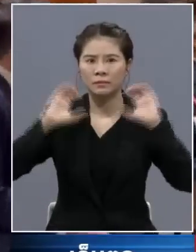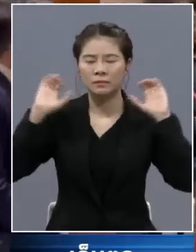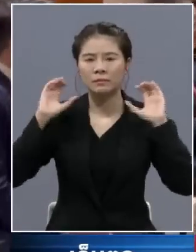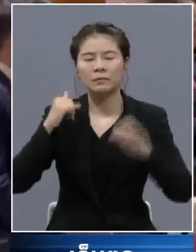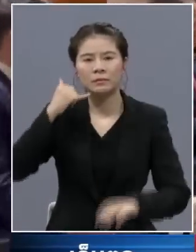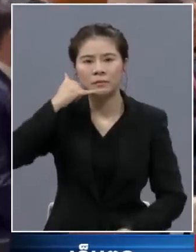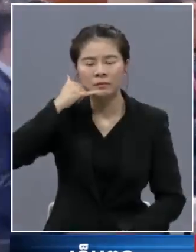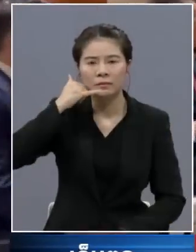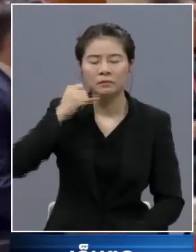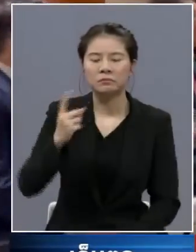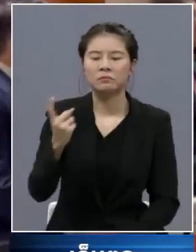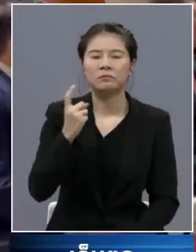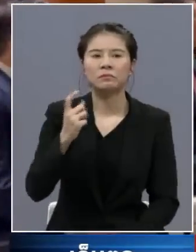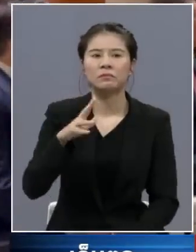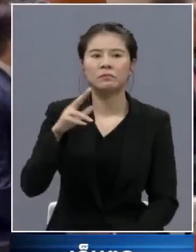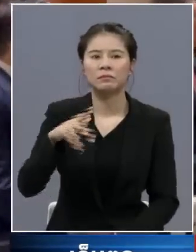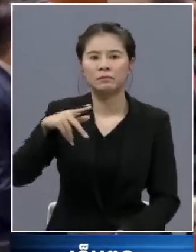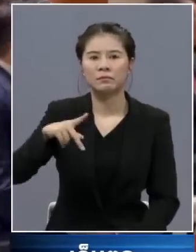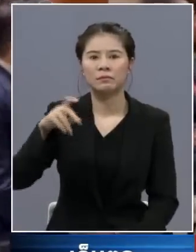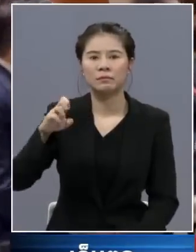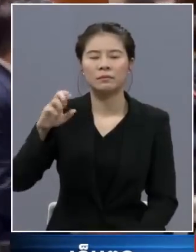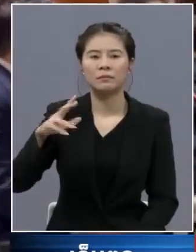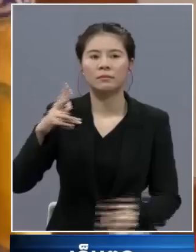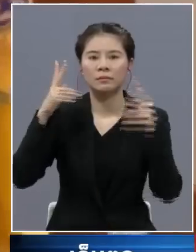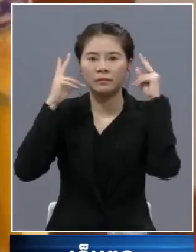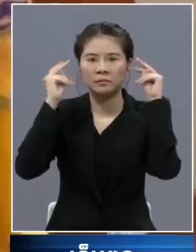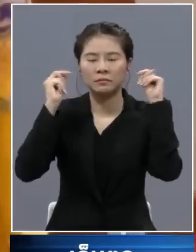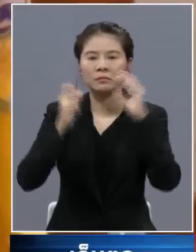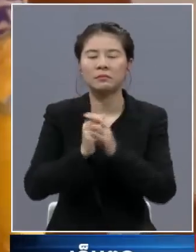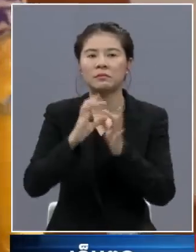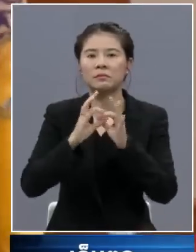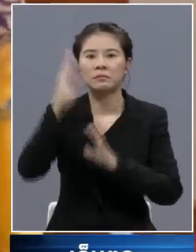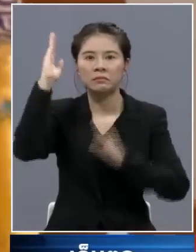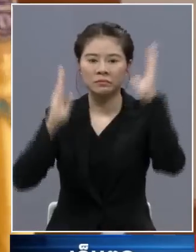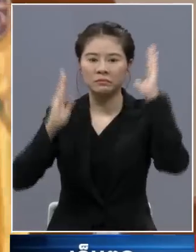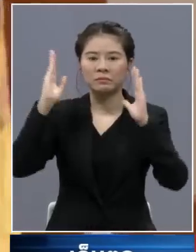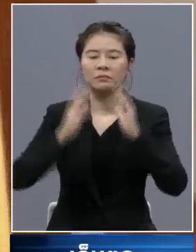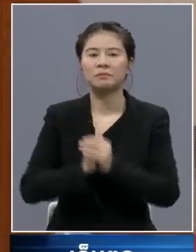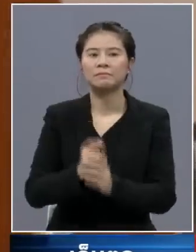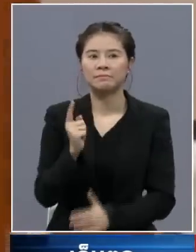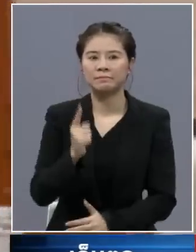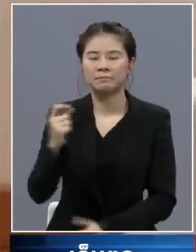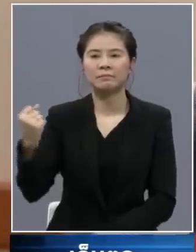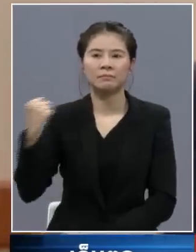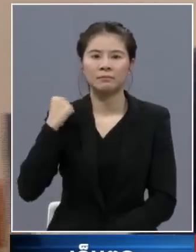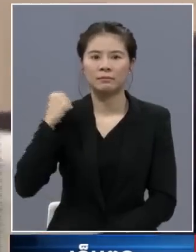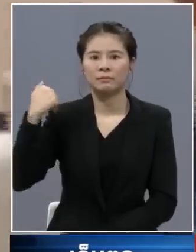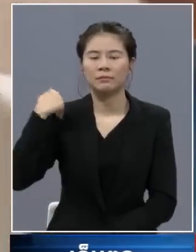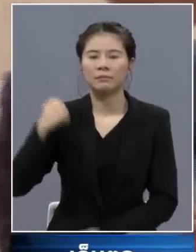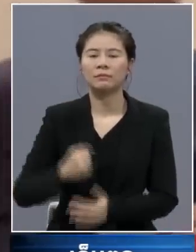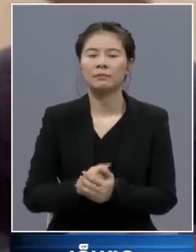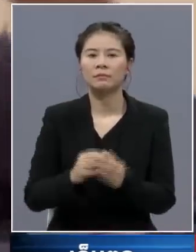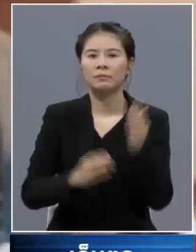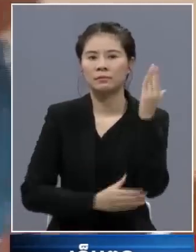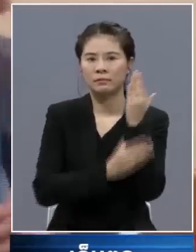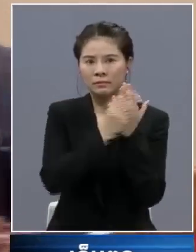าหาคุณพิธาด้วยนะครับก็ทำให้เรื่องของการโหวตเนี่ยมีความแน่นอนเพิ่มมากขึ้นคุณพิธาใช้คำนี้นะ นี่ที่สภาอุตสาห